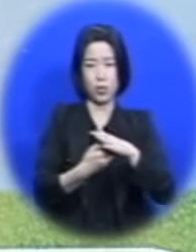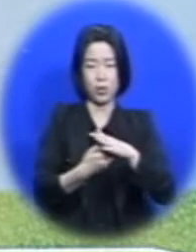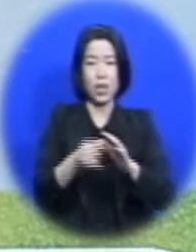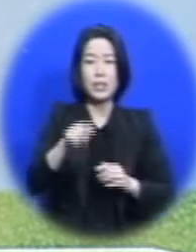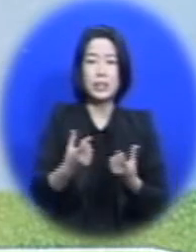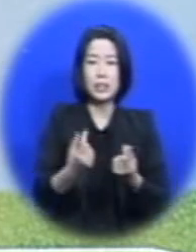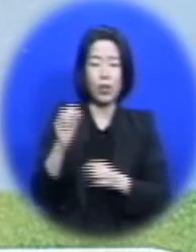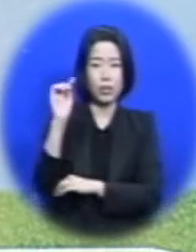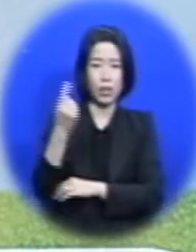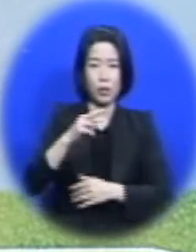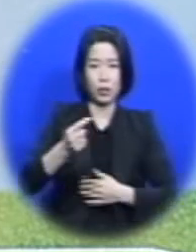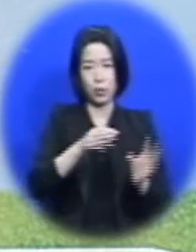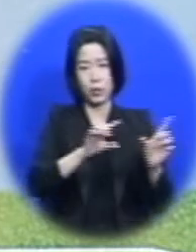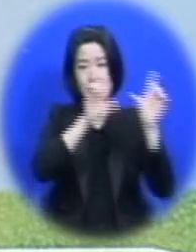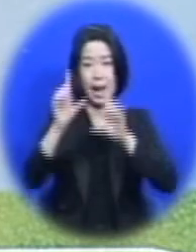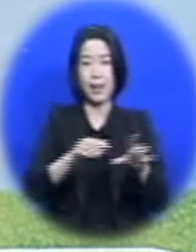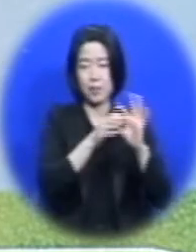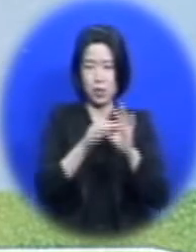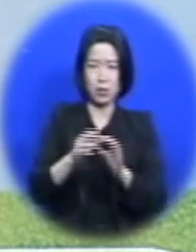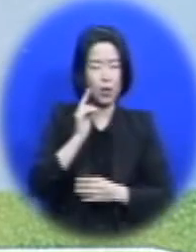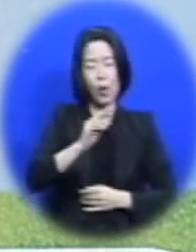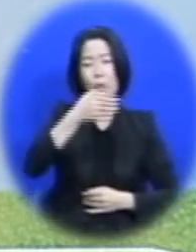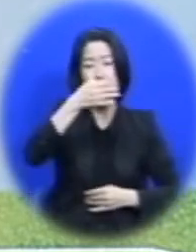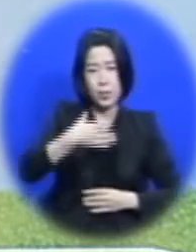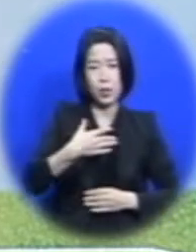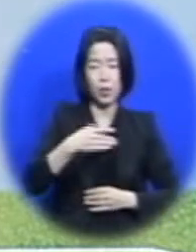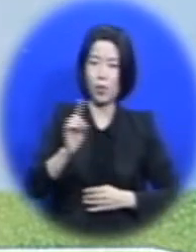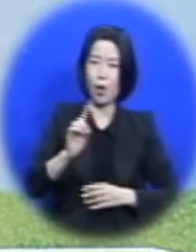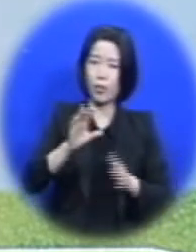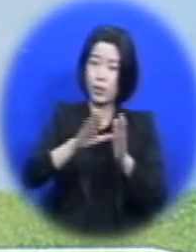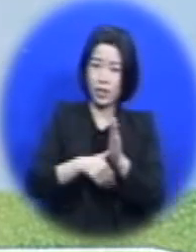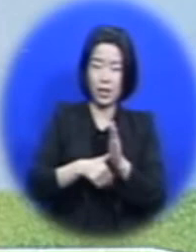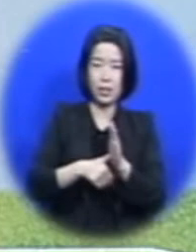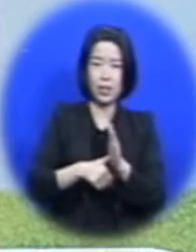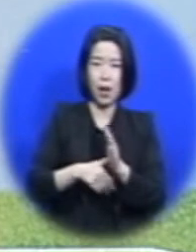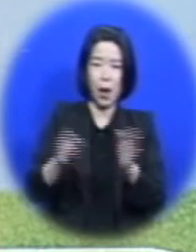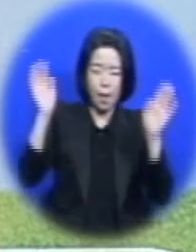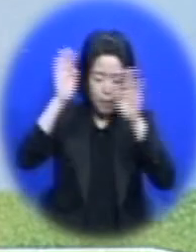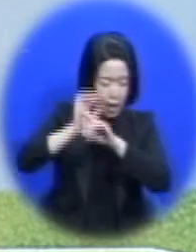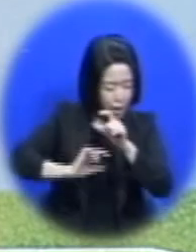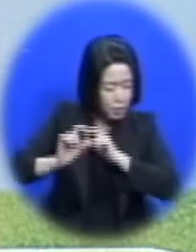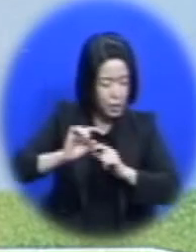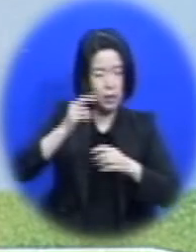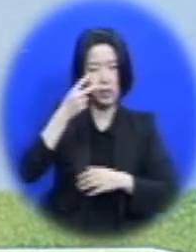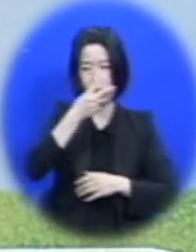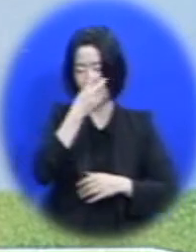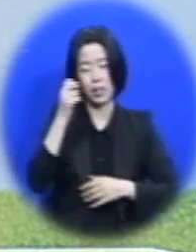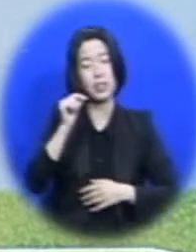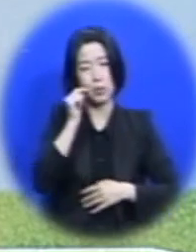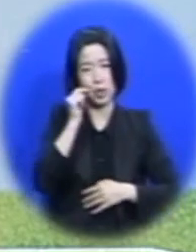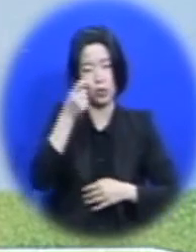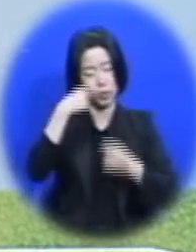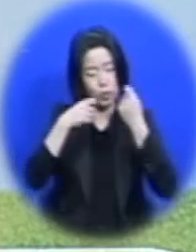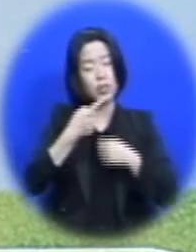다윗도 살면서 너무 힘들고 어떤 때는 밤새도록 잠 자지 못하고 울었던